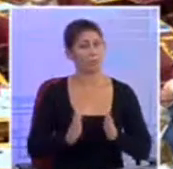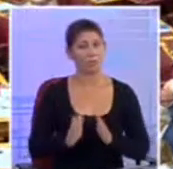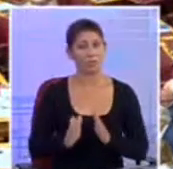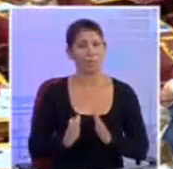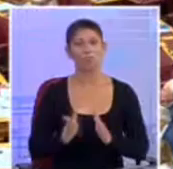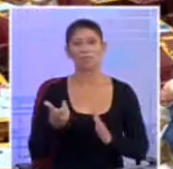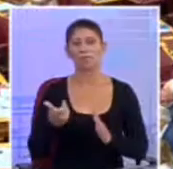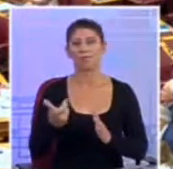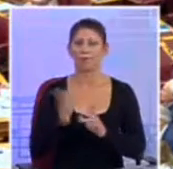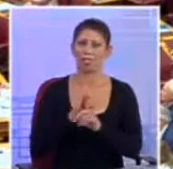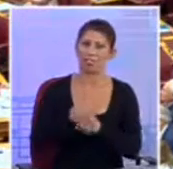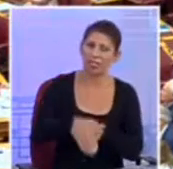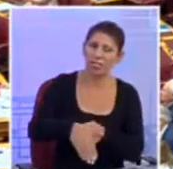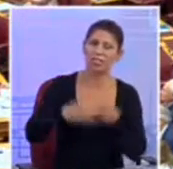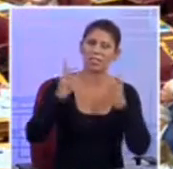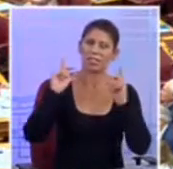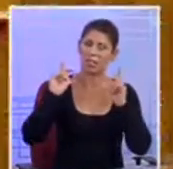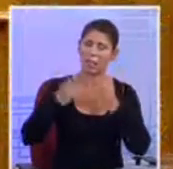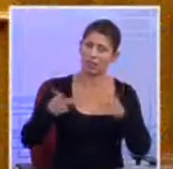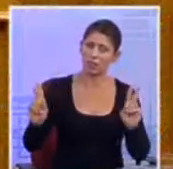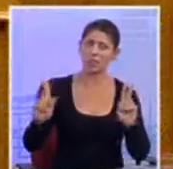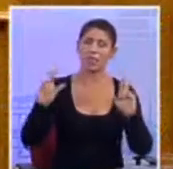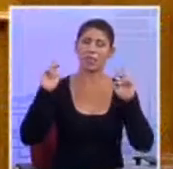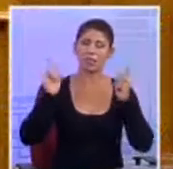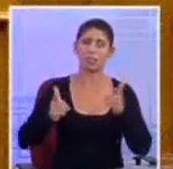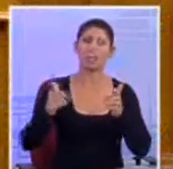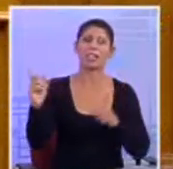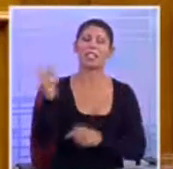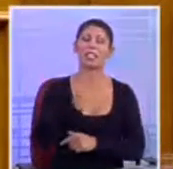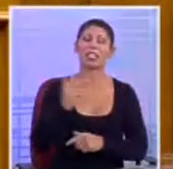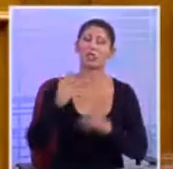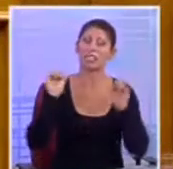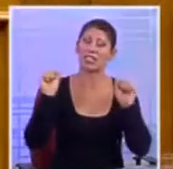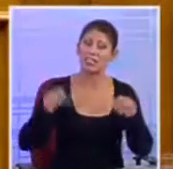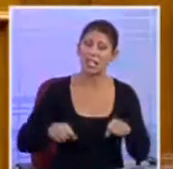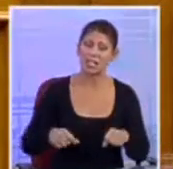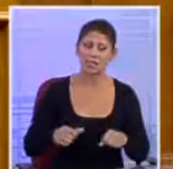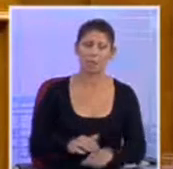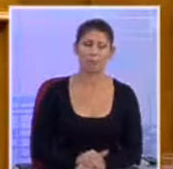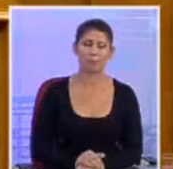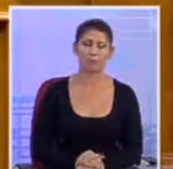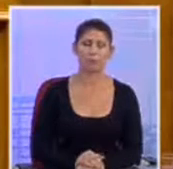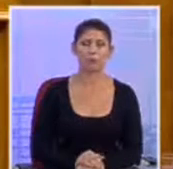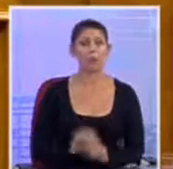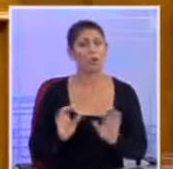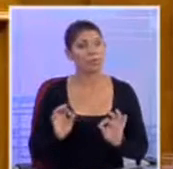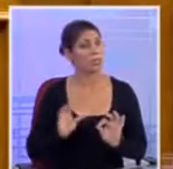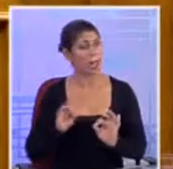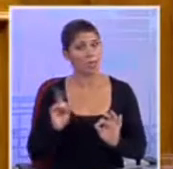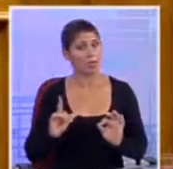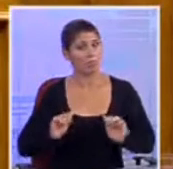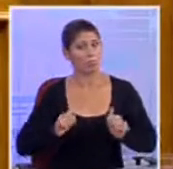την ελευθερία και απειλεί τη δημοκρατία και την κοινωνική συνένεση. Και φυσικά δεν έχουμε την πρόθεση